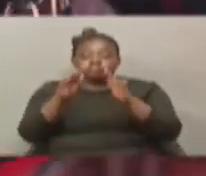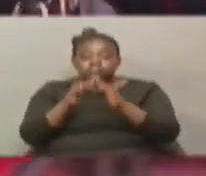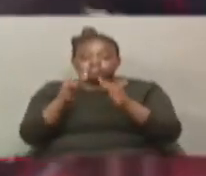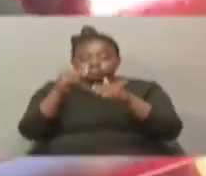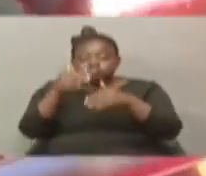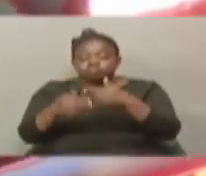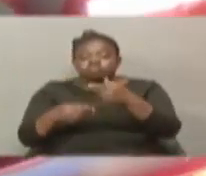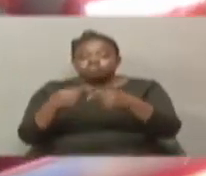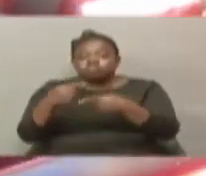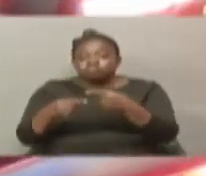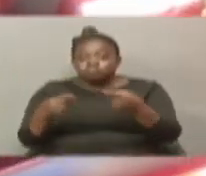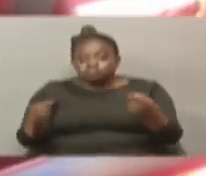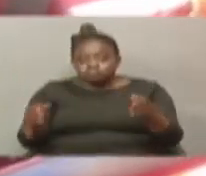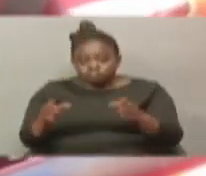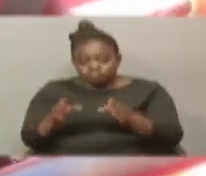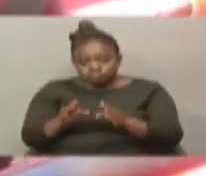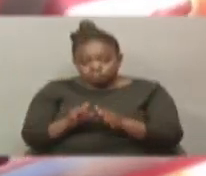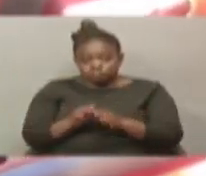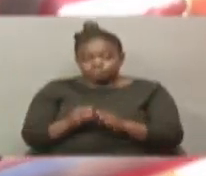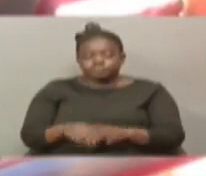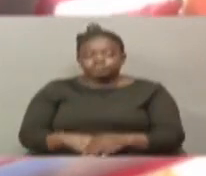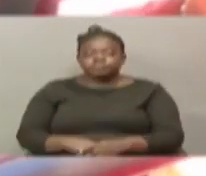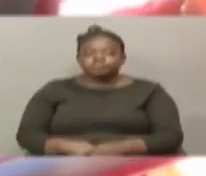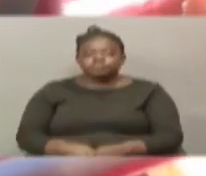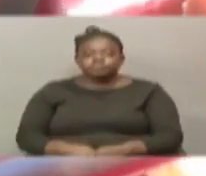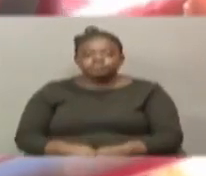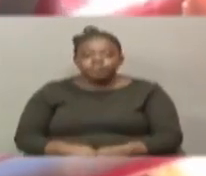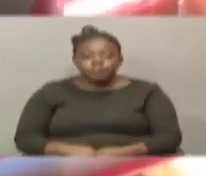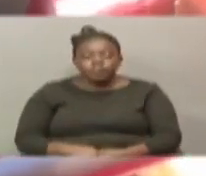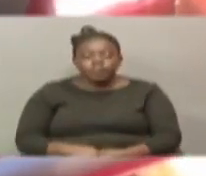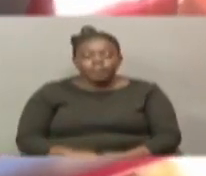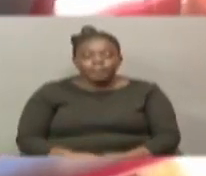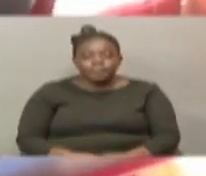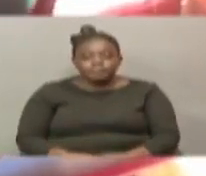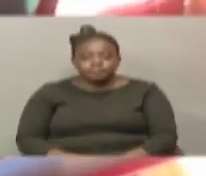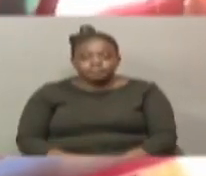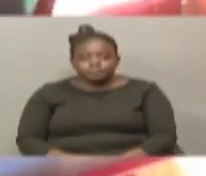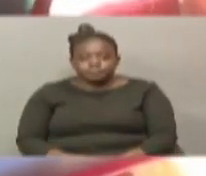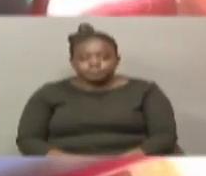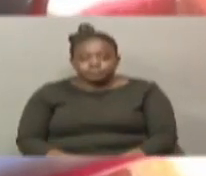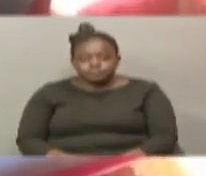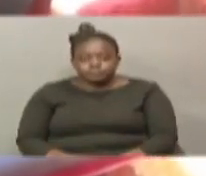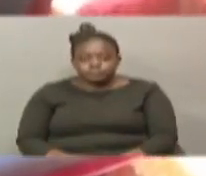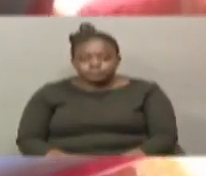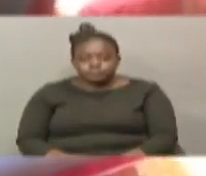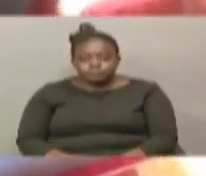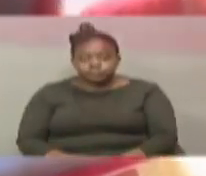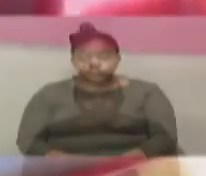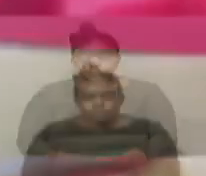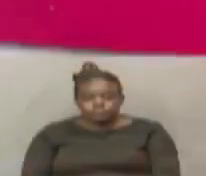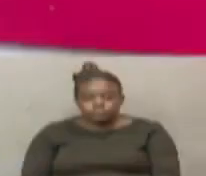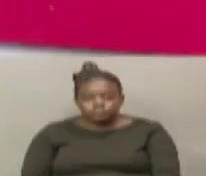ey'oluberera waswabeeka sendonkagere yakusakidde gule lino ku lwa Bukedde TV.